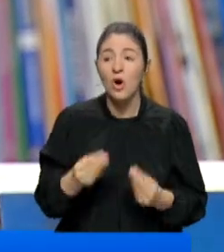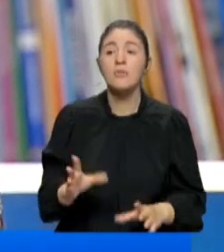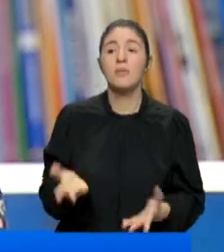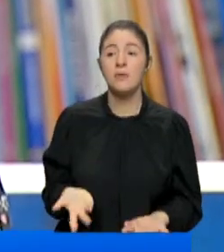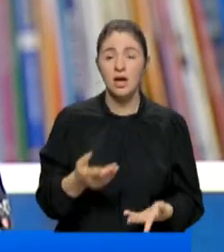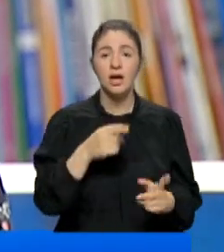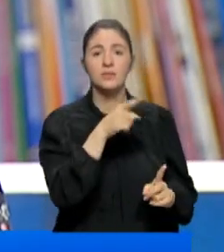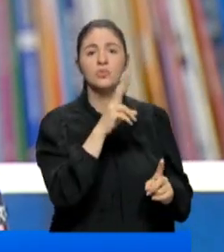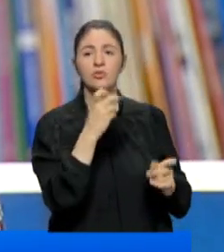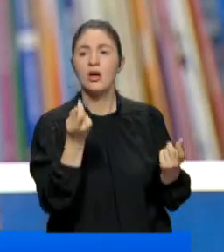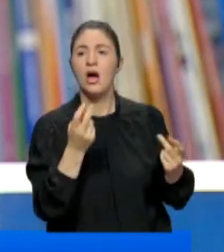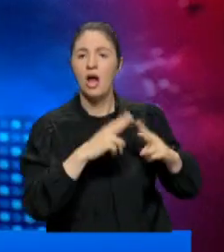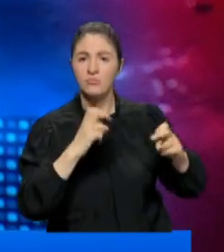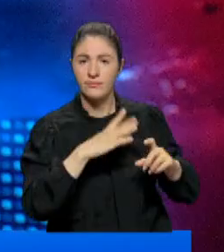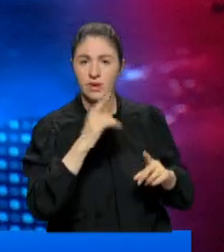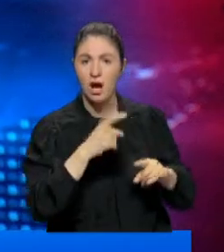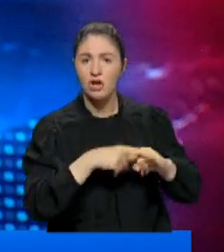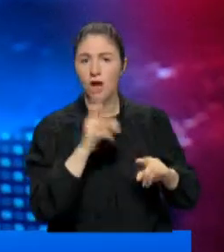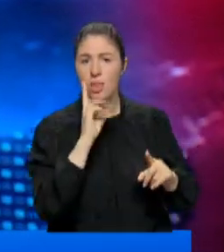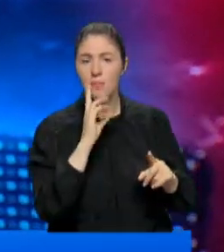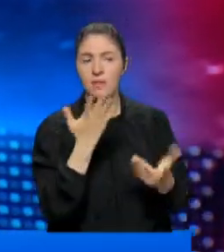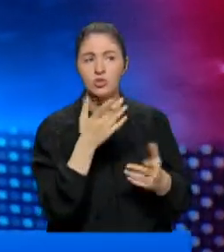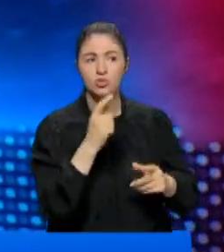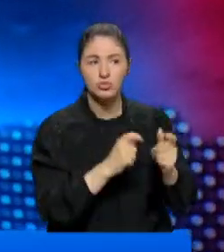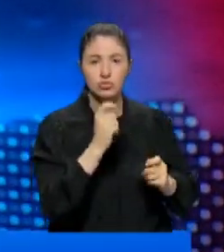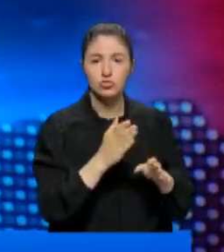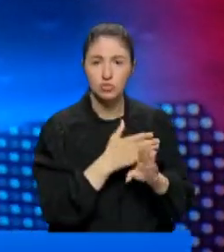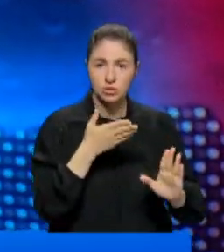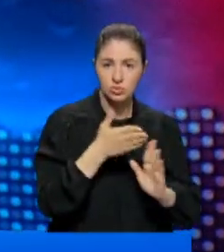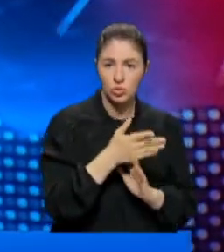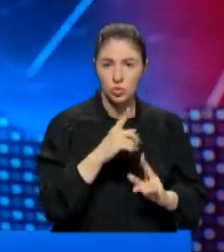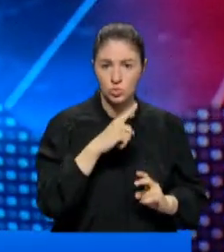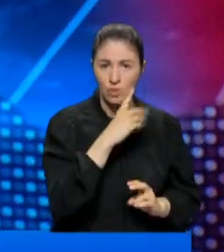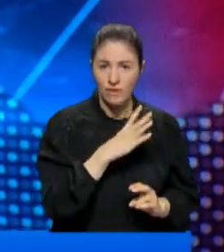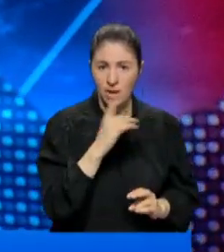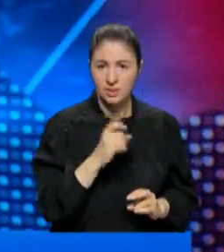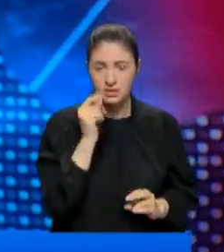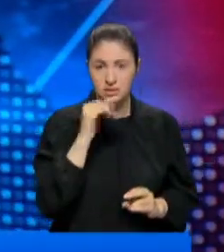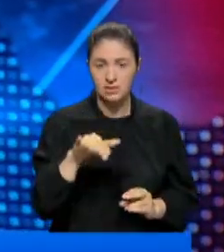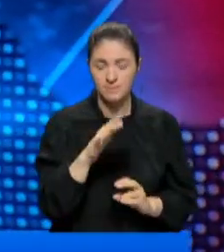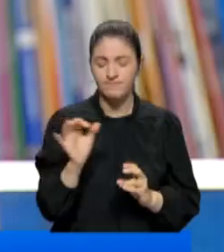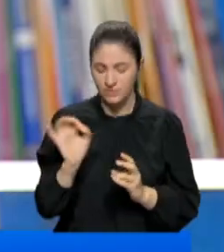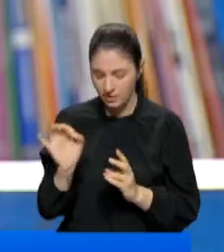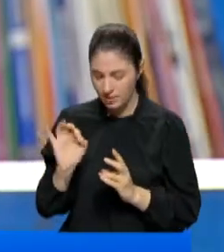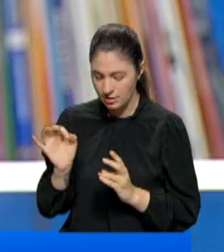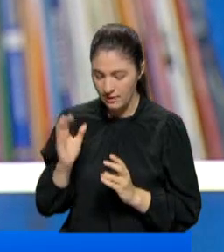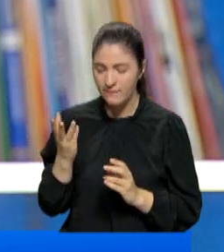ulaşamamak. Sizin bu konuda araştırmanız var mı Hacer Hanım? Yani süt ve süt ürünlerine ulaşımda da zorluk yaşıyor mu insanlar? Evet. Evet,